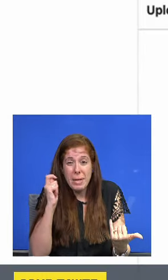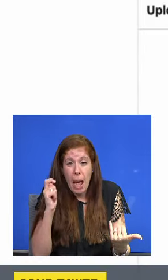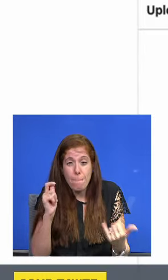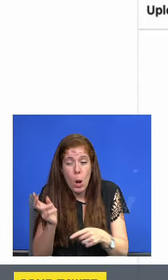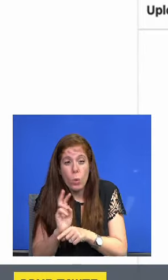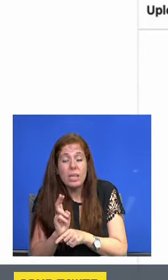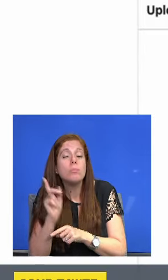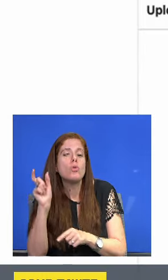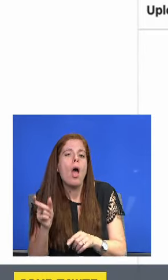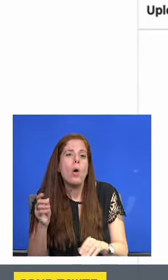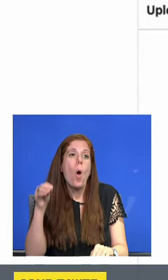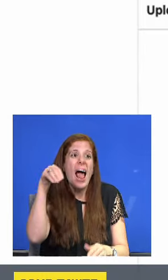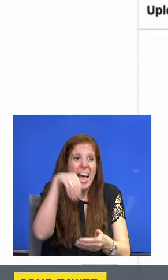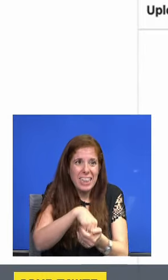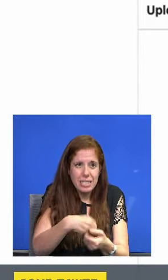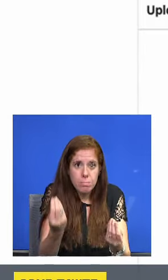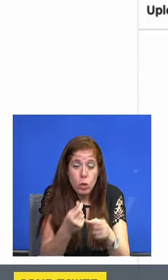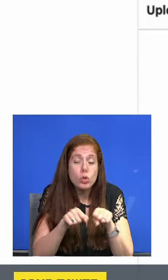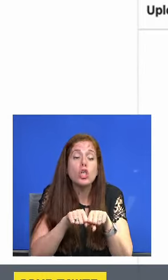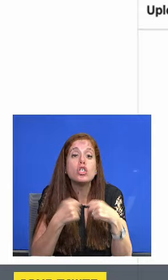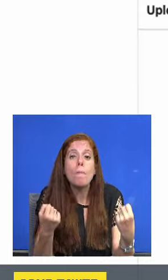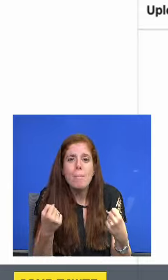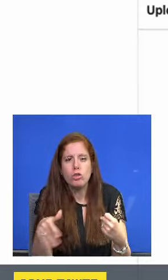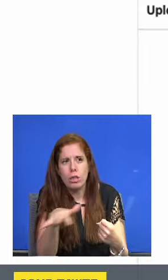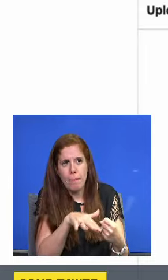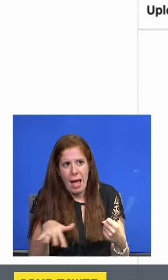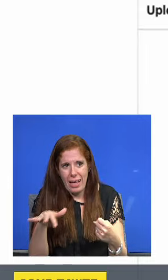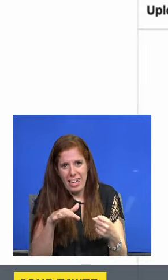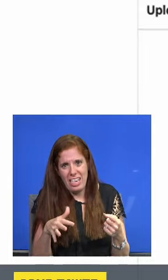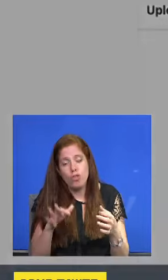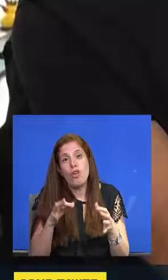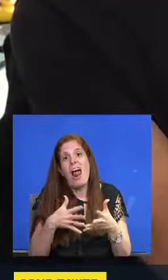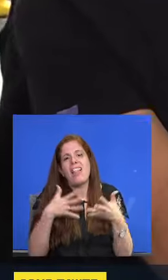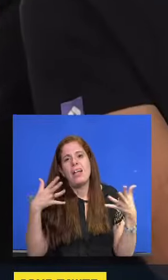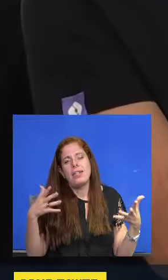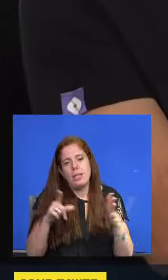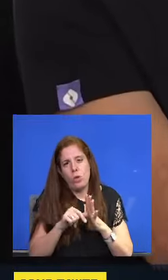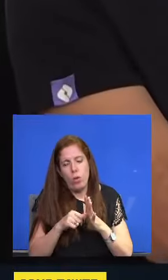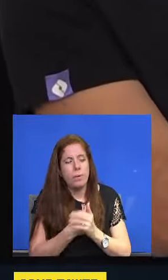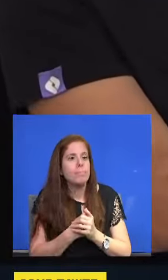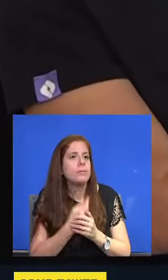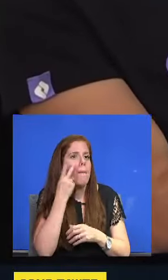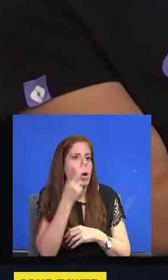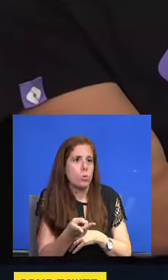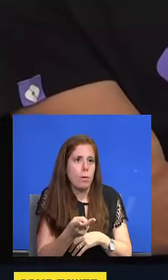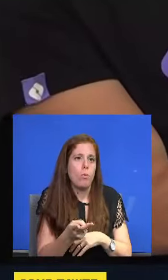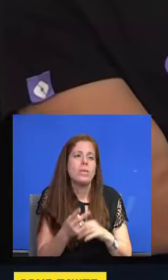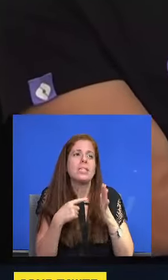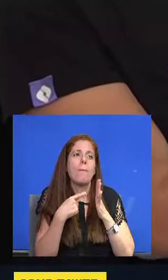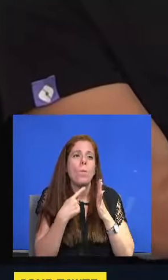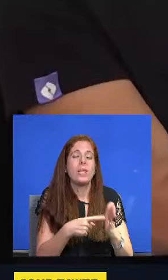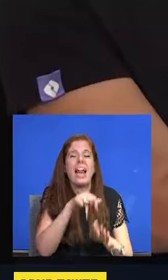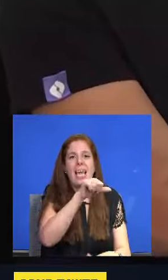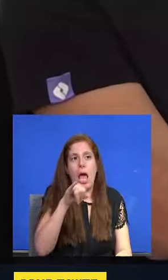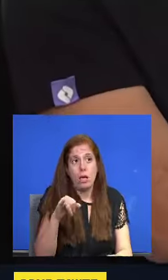יכול היה להכניס נוזקה שתשבש את המערכות של ענקיות הטכנולוגיה. אז מה שאנחנו רואים פה זה בעצם מודל AI לדוגמה שהבאנו, שהוא